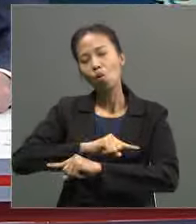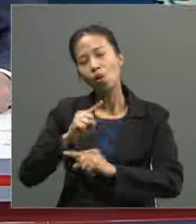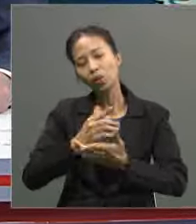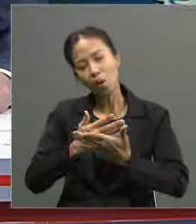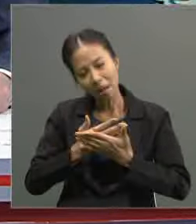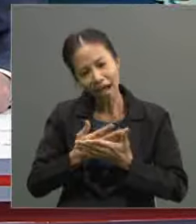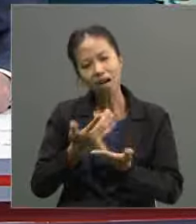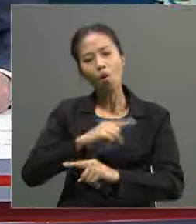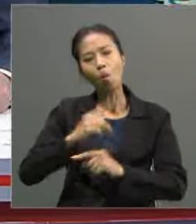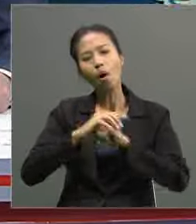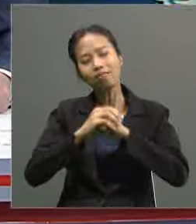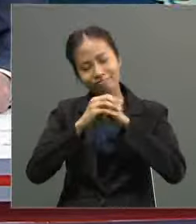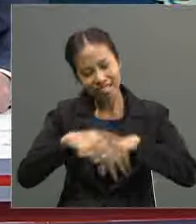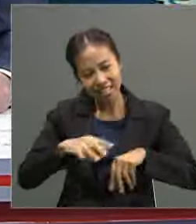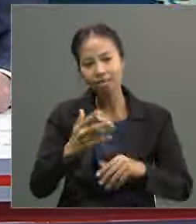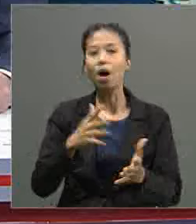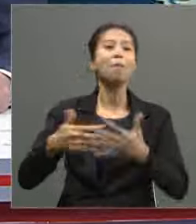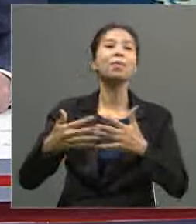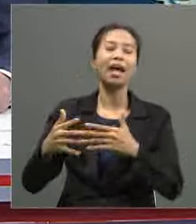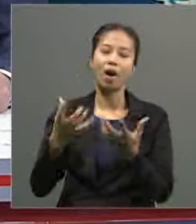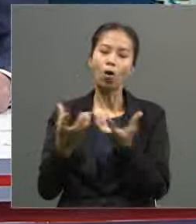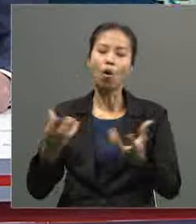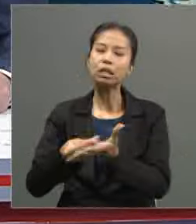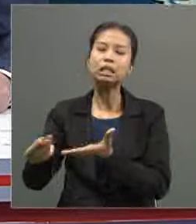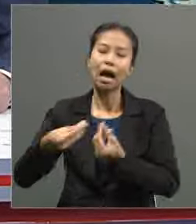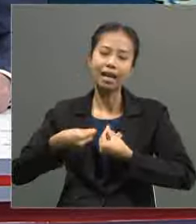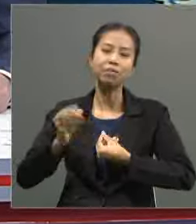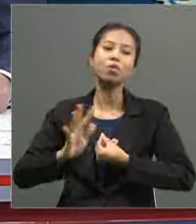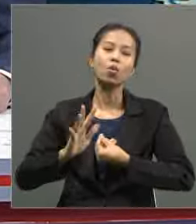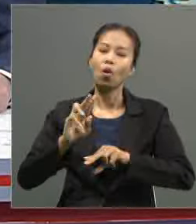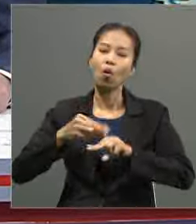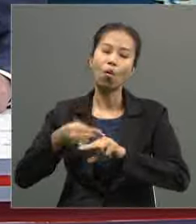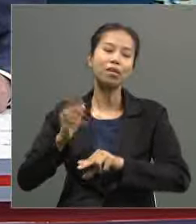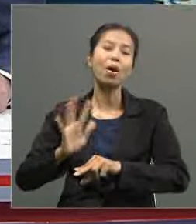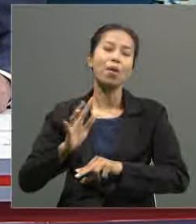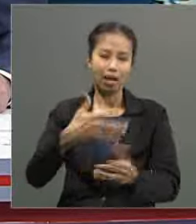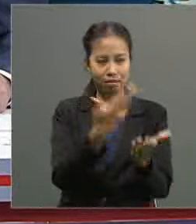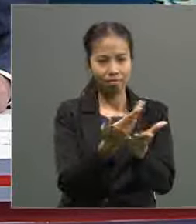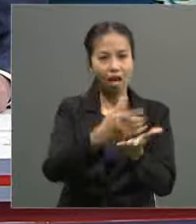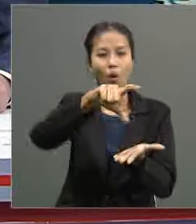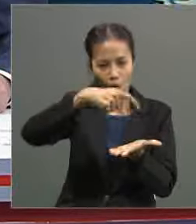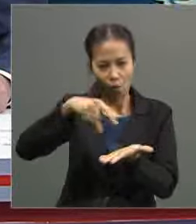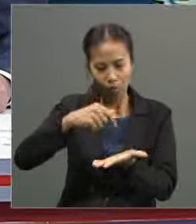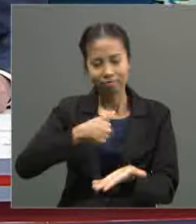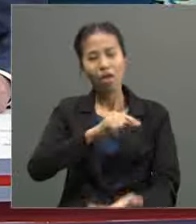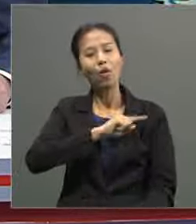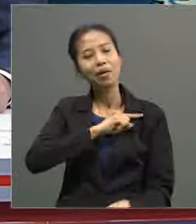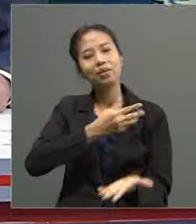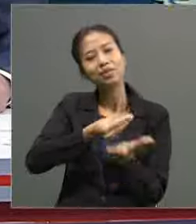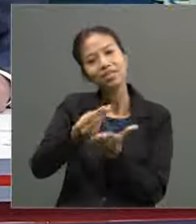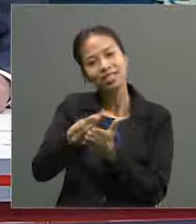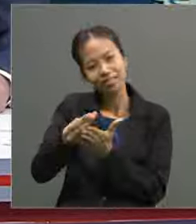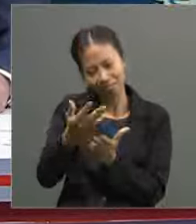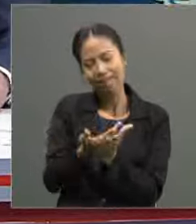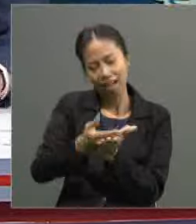โอนเงินมาเถอเศโอนเงินมาเถอะถูกมั้คือเดี๋ยวอยากได้อะไรไปซื้อเองบางทีซึมันอาจจะยังไม่ยังไม่ถูกใจไงนะใช่เราก็จะได้ถูกใจไงเราซื้อเองแต่ขอให้